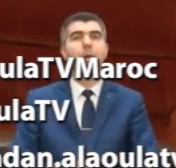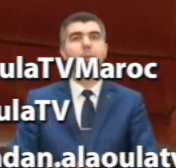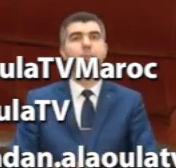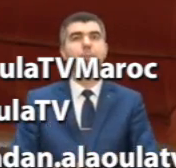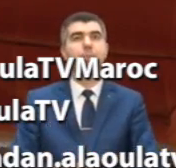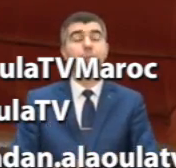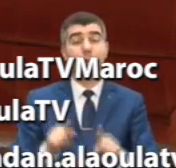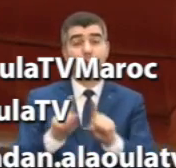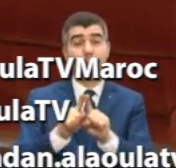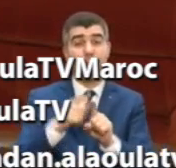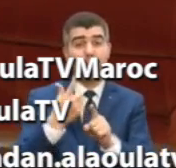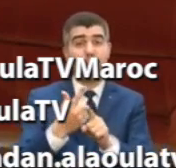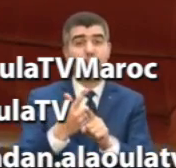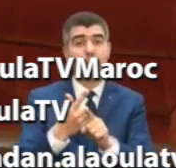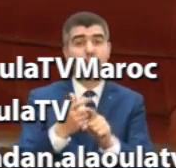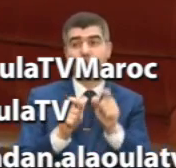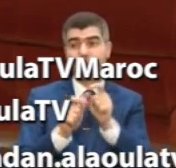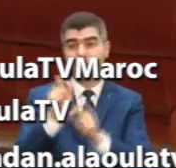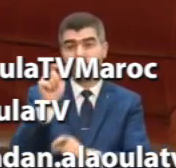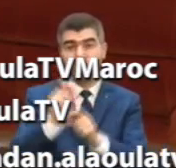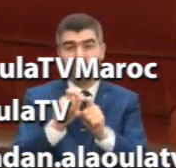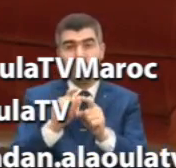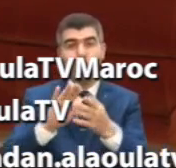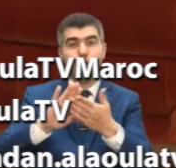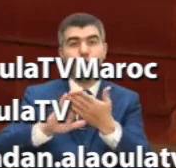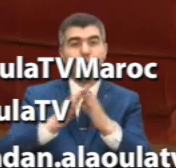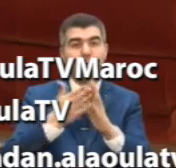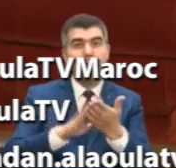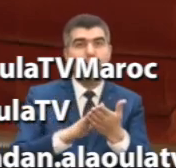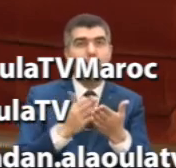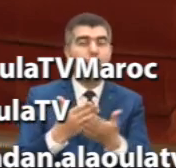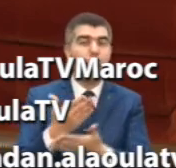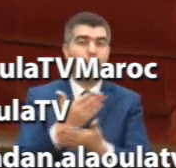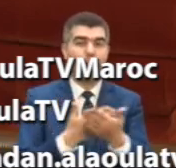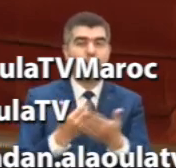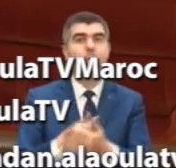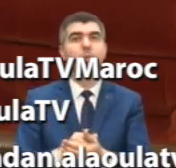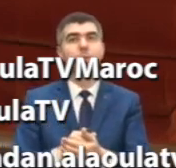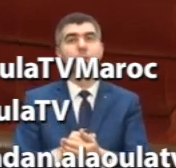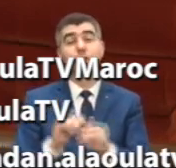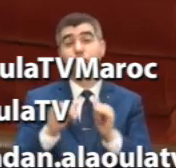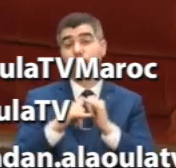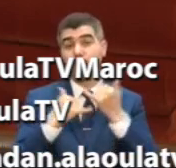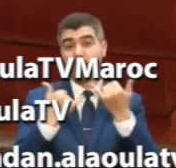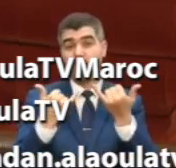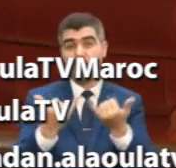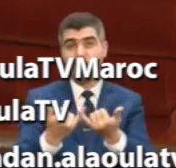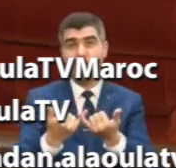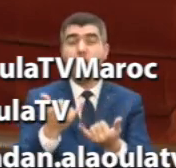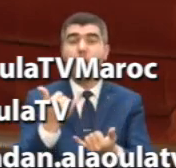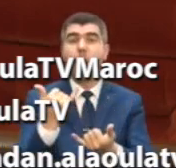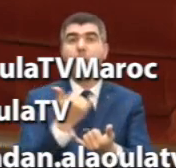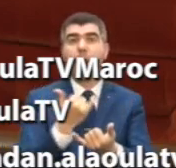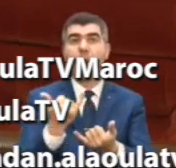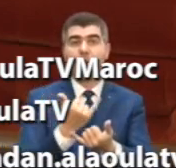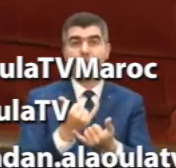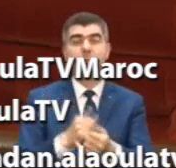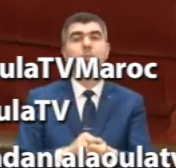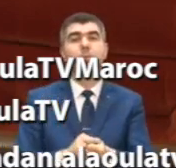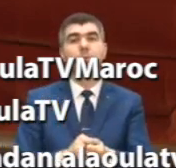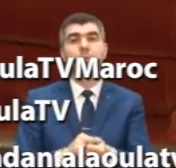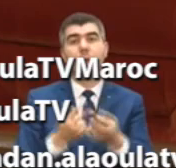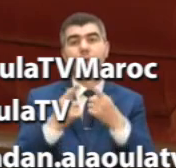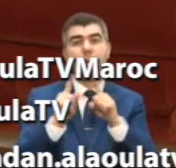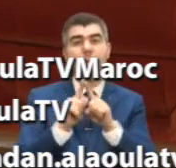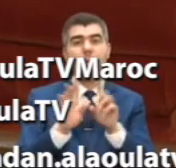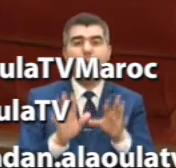والمؤسسات ديال الحكمة وممثلي المجتمع المدني. وهذا الاجتماع كان مهم جدا لأنه درس